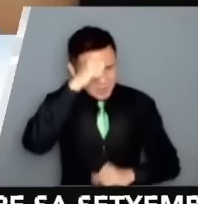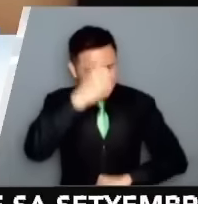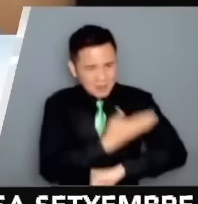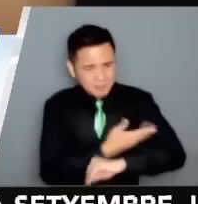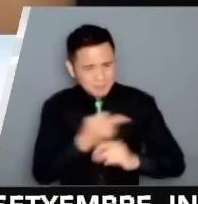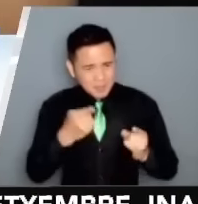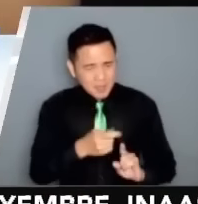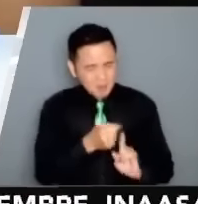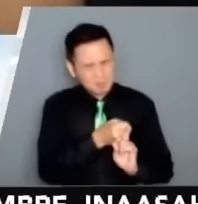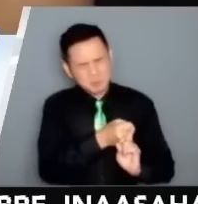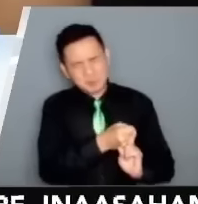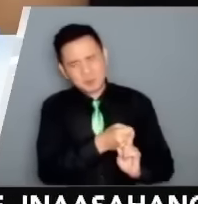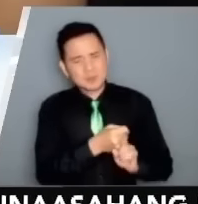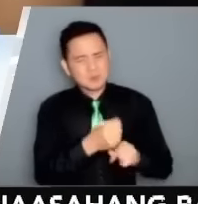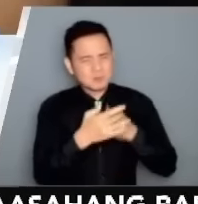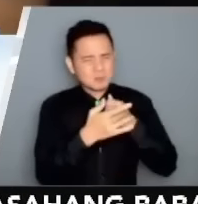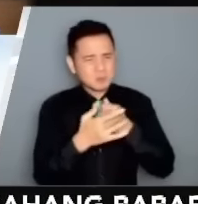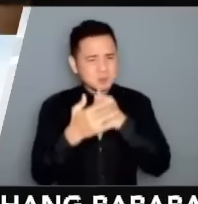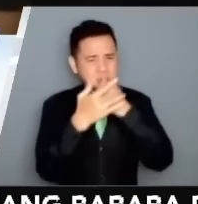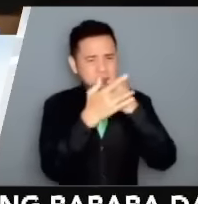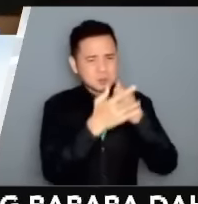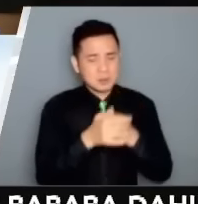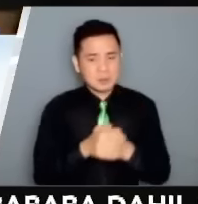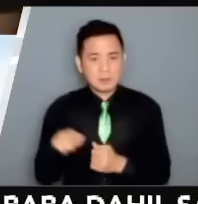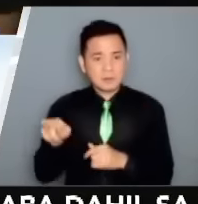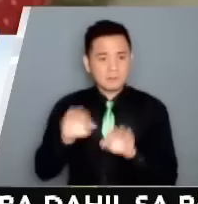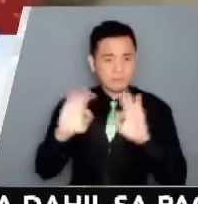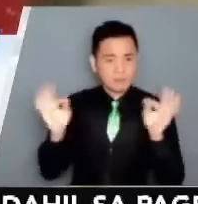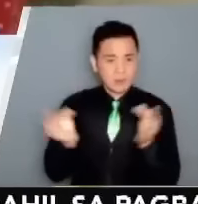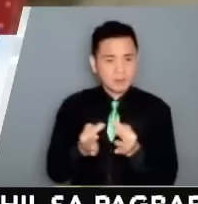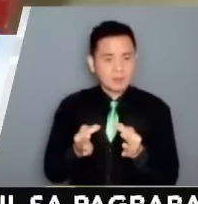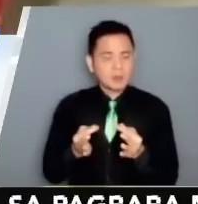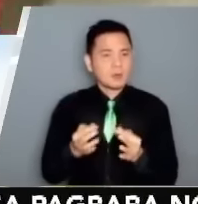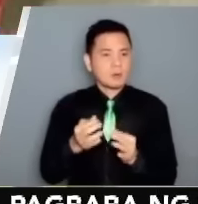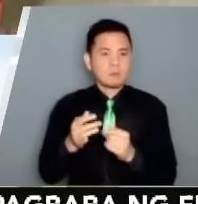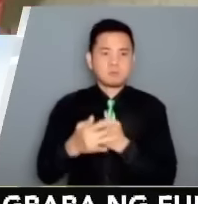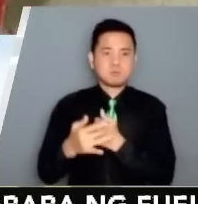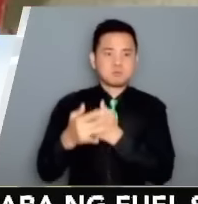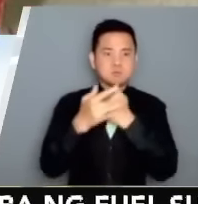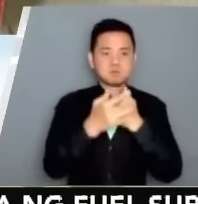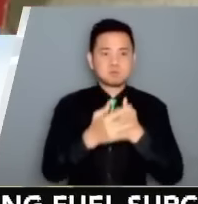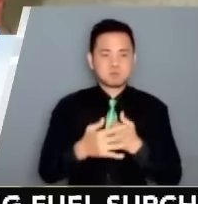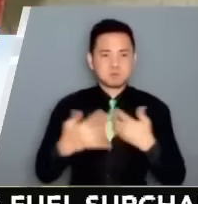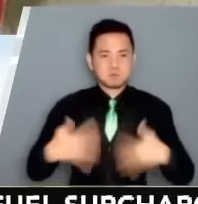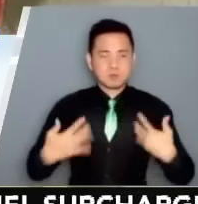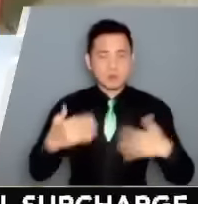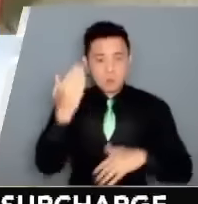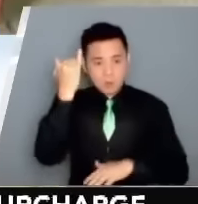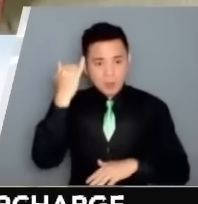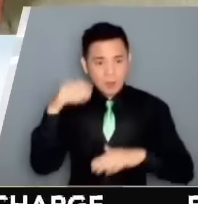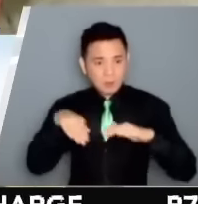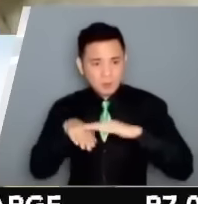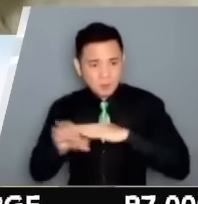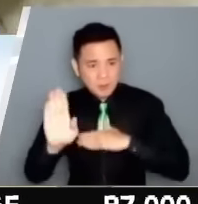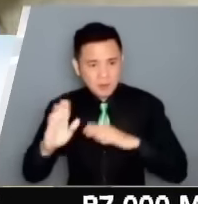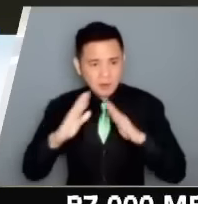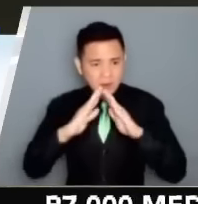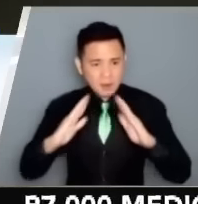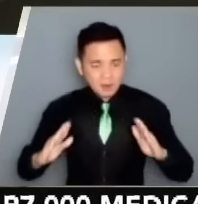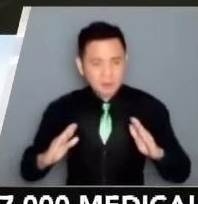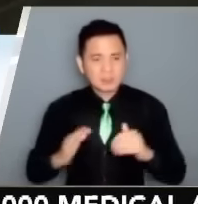inabot ng mga miyembro ng isang pamilya matapos looban ang kanilang bahay sa Barangay Batasan Hills Quezon City 11 ng umaga nng